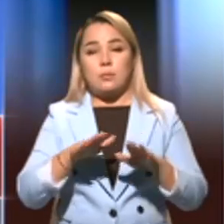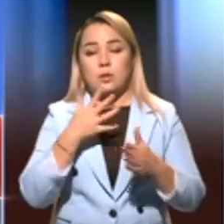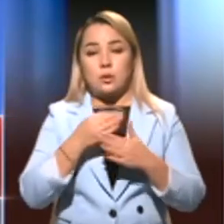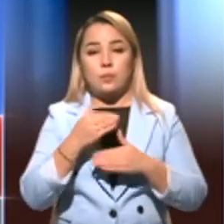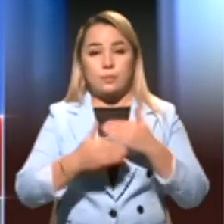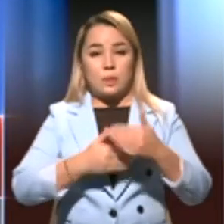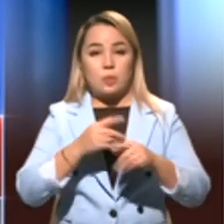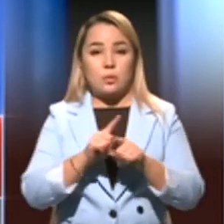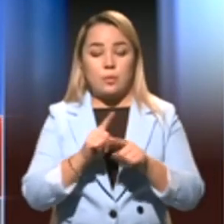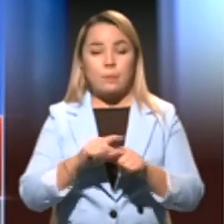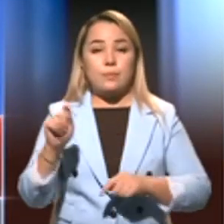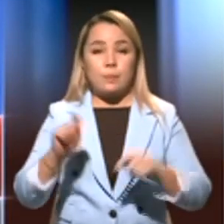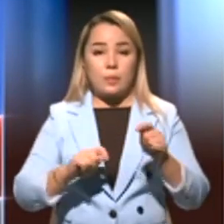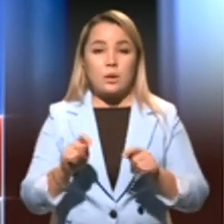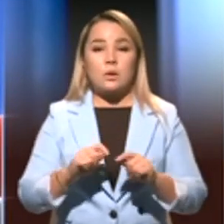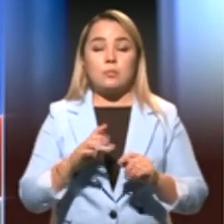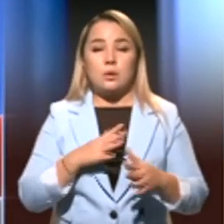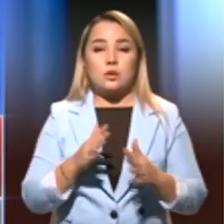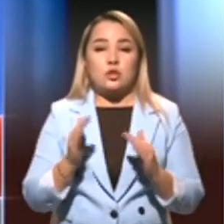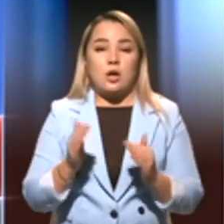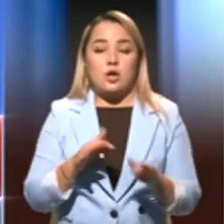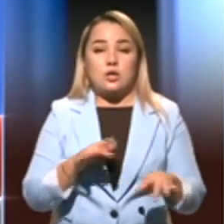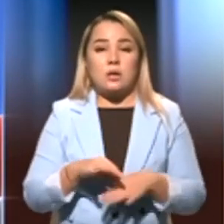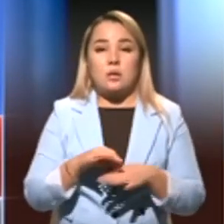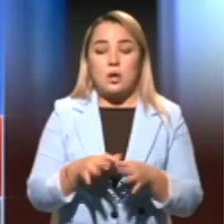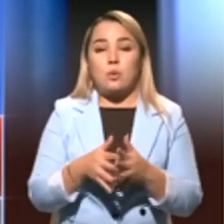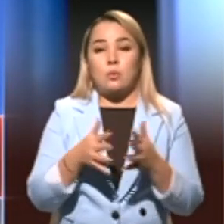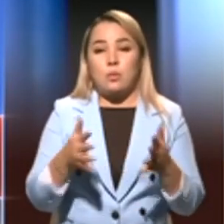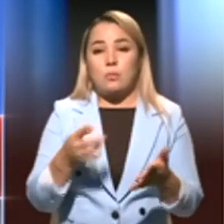осы съез секілді шағын іс-шаралар біздің елімізде де көп